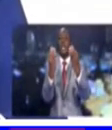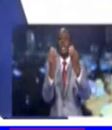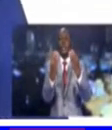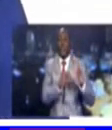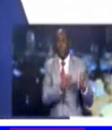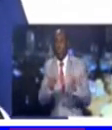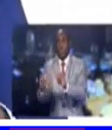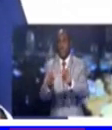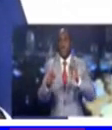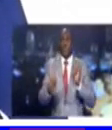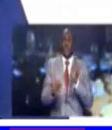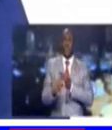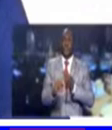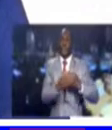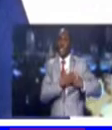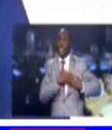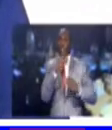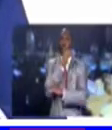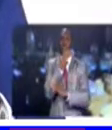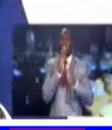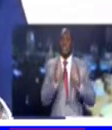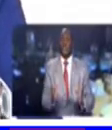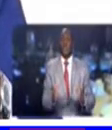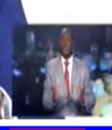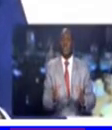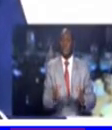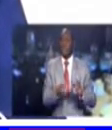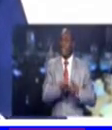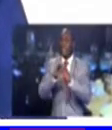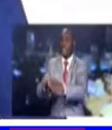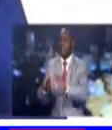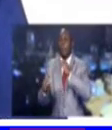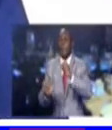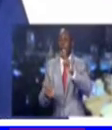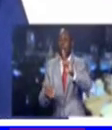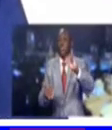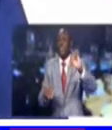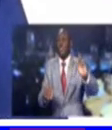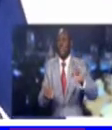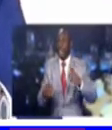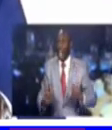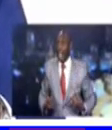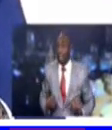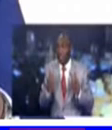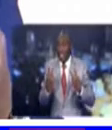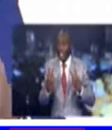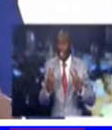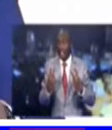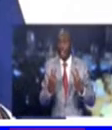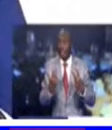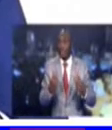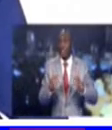mobilisons-nous la chaire compatir nous laissons au virus ni la vie ni